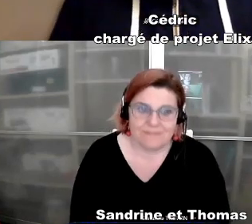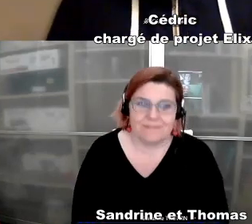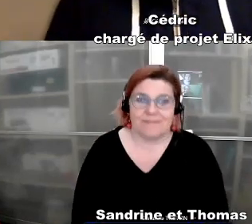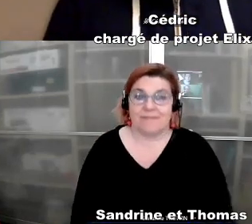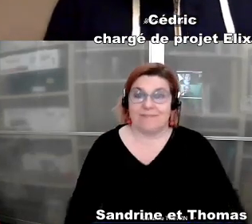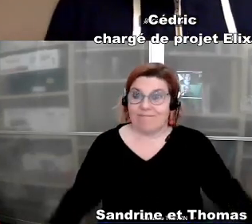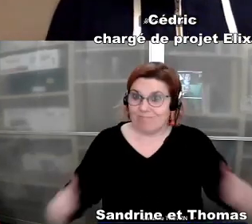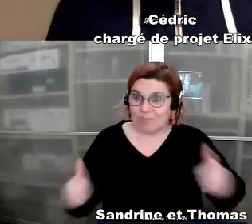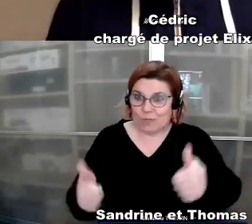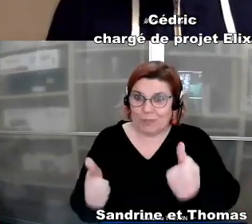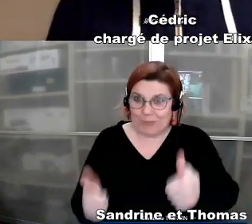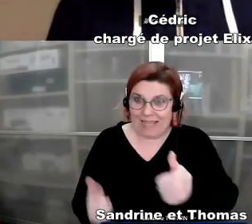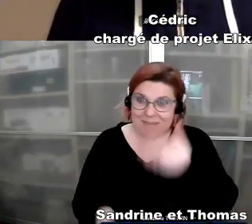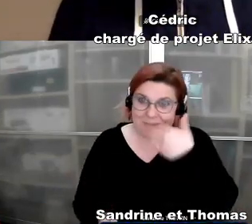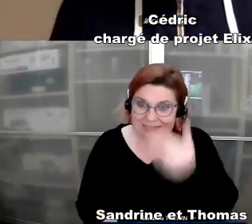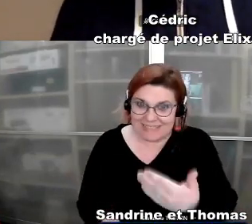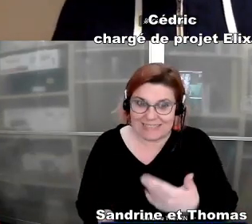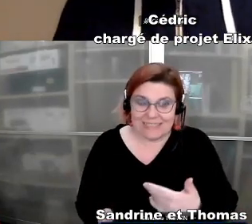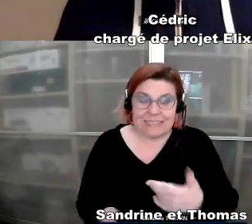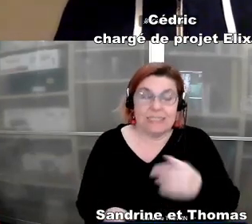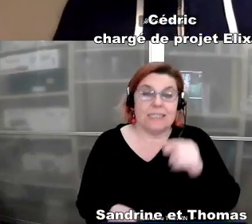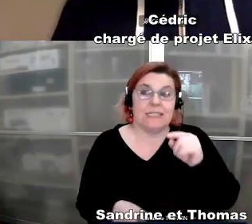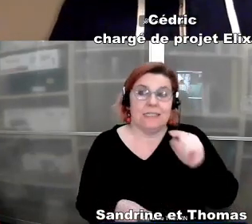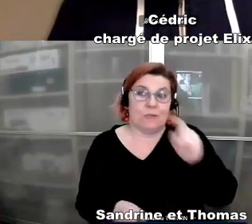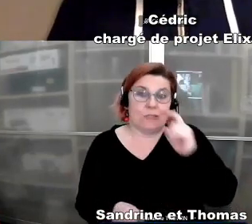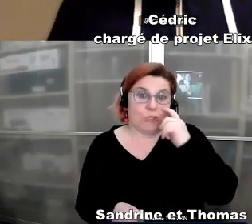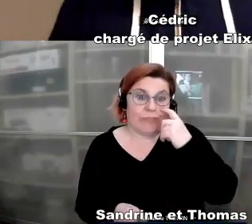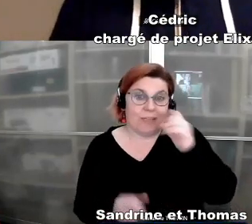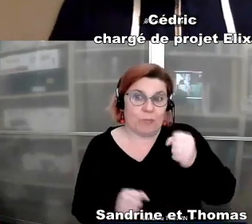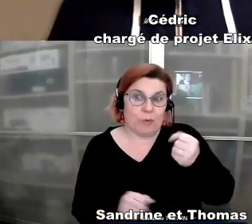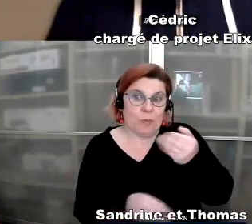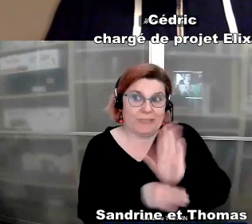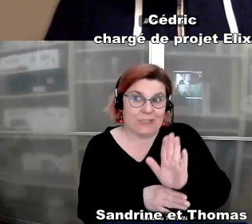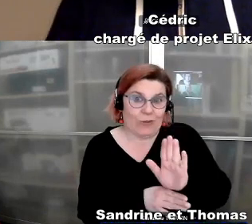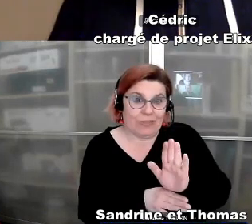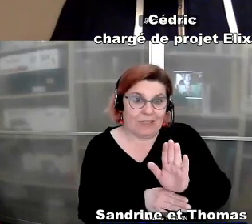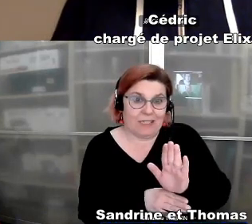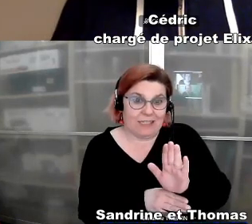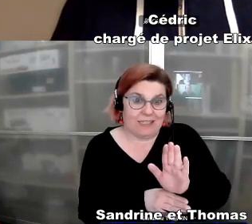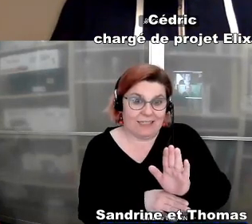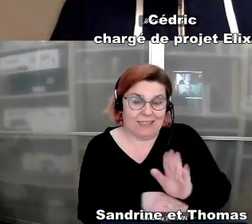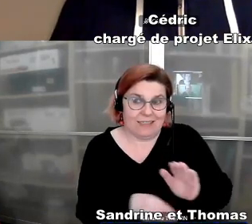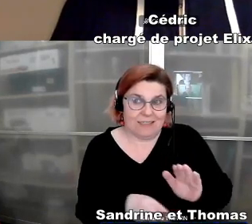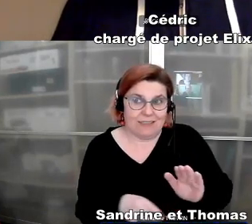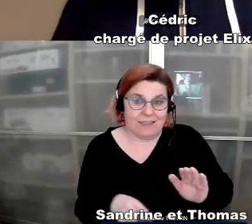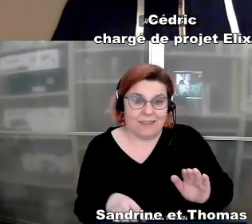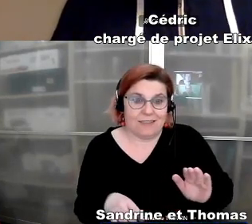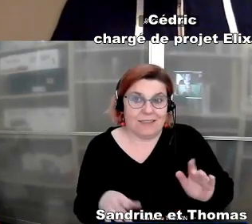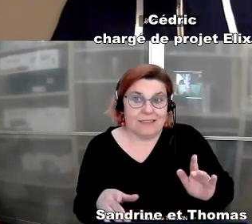C'est super, merci beaucoup. Et puis toi, Sandrine, bah, peut-être Sandrine, tu peux te présenter un petit peu.